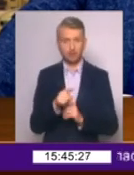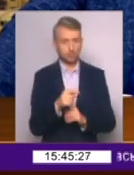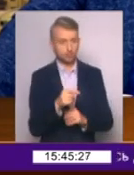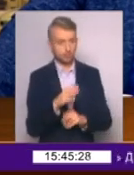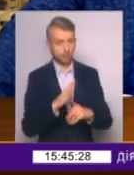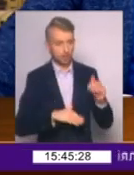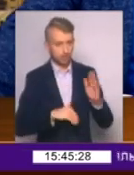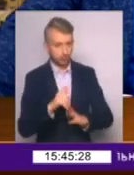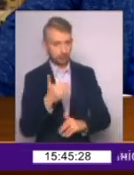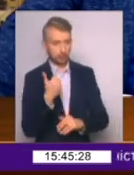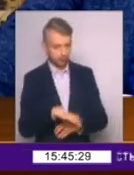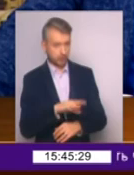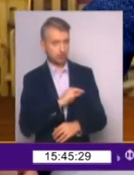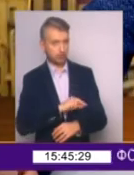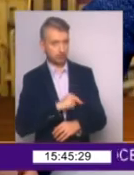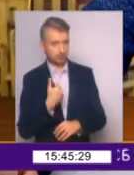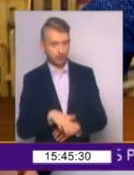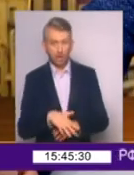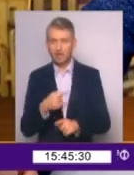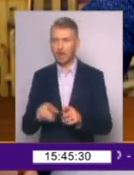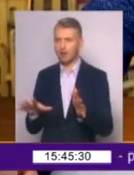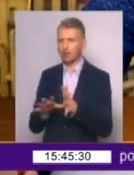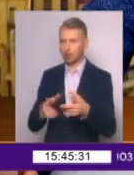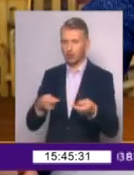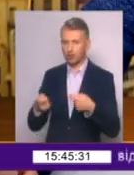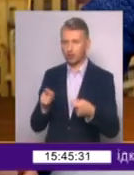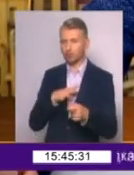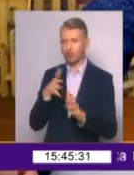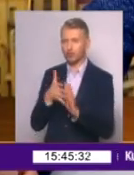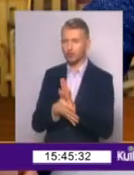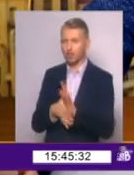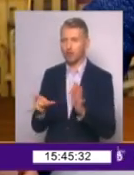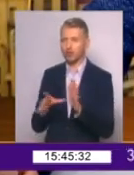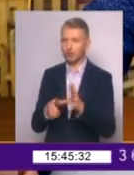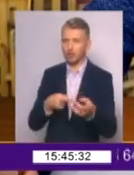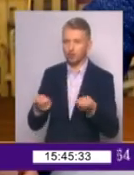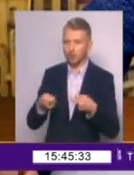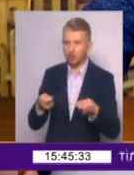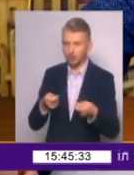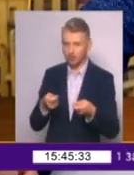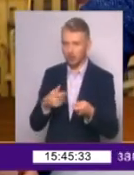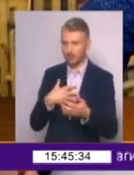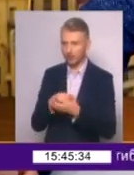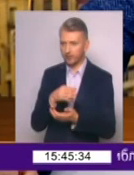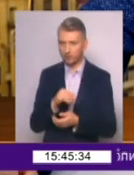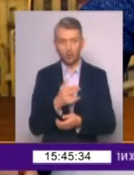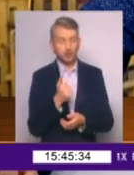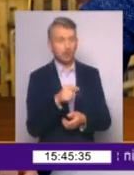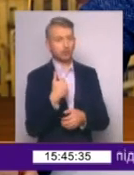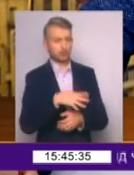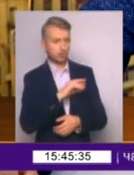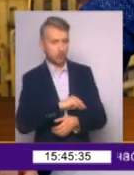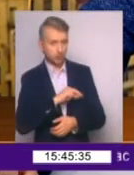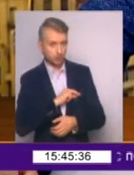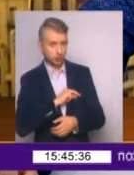практично вже в дії. Ну, тобто це електронні торги, для того, щоб було зрозуміло, електронні торги власністю. Вона вже в дії, практично